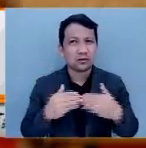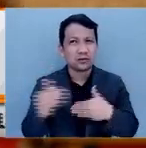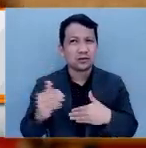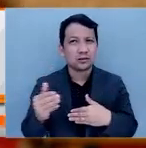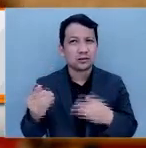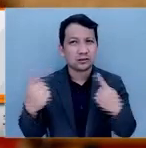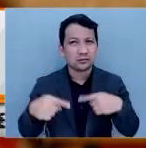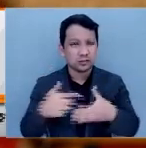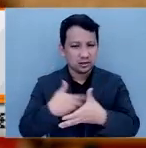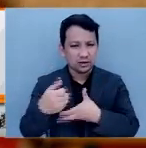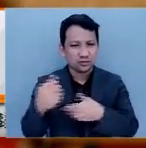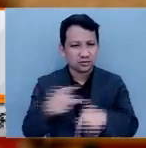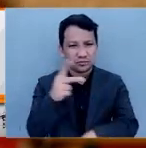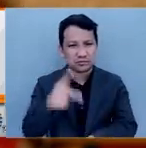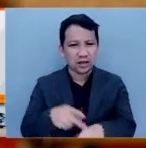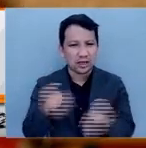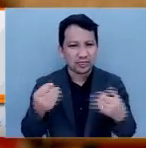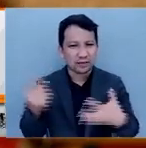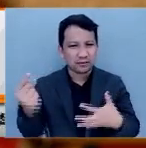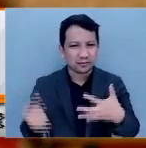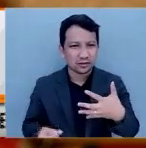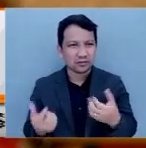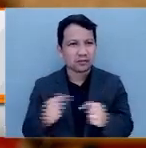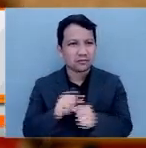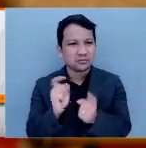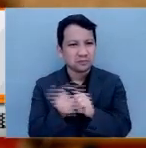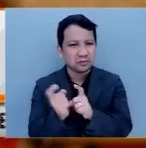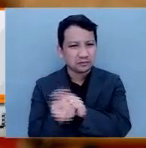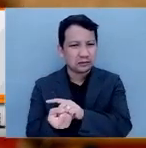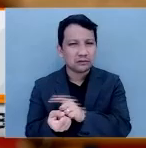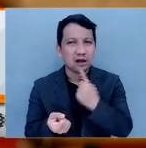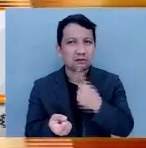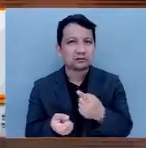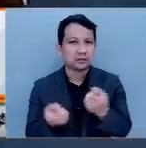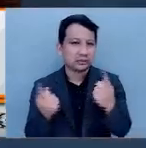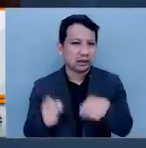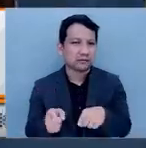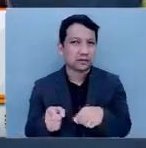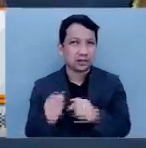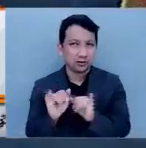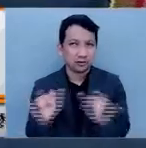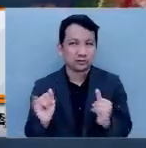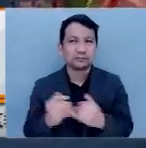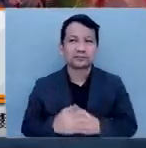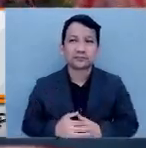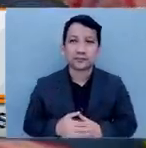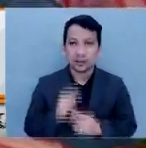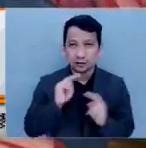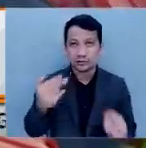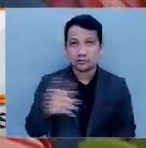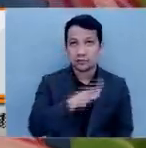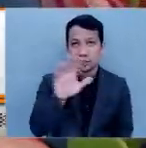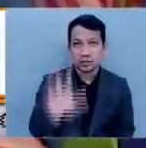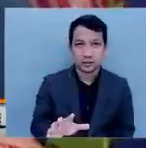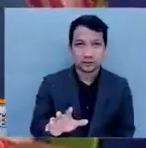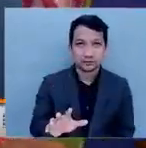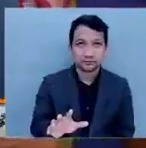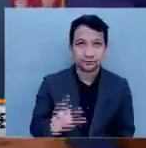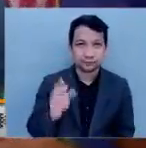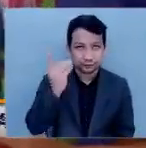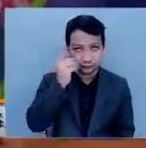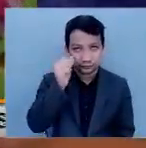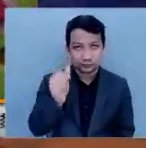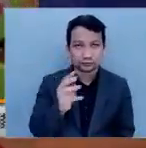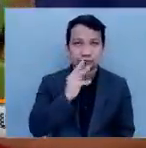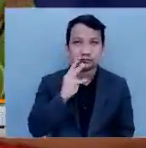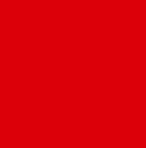nangyayari sa labas ng Pilipinas na kailangan natin mag-adjust kaya't nagkakaganyan. Nagbabalita mula sa frontline, Rainiel